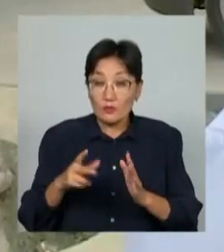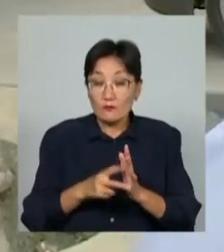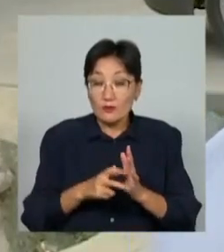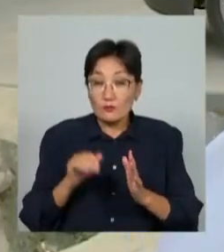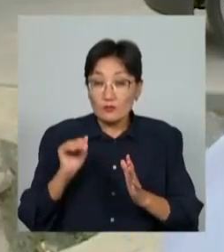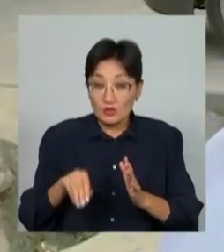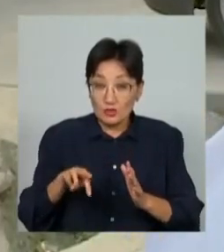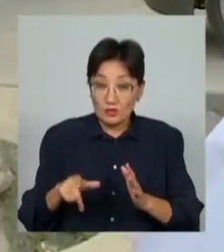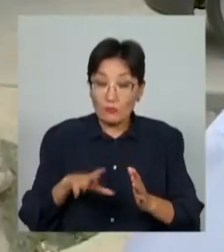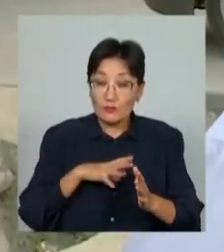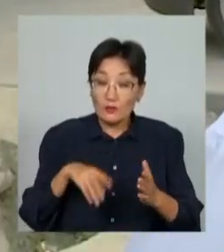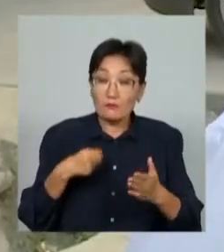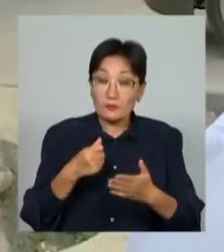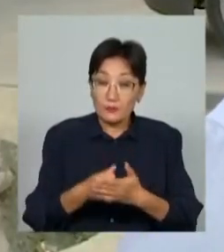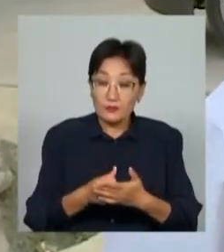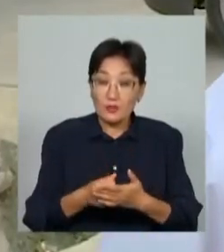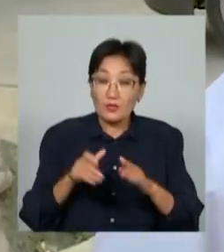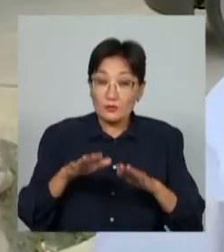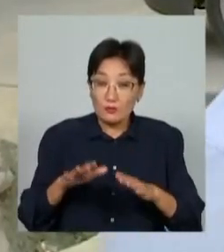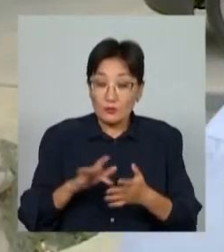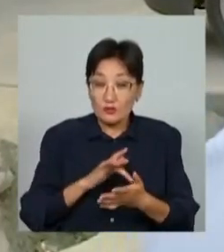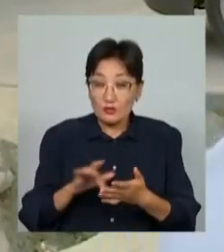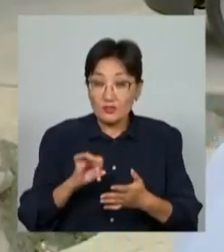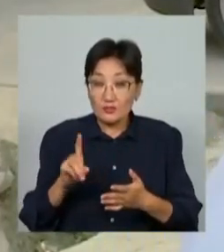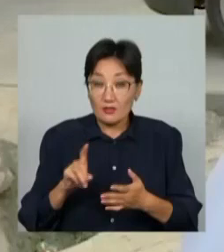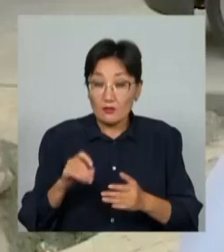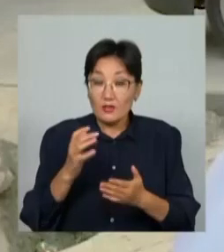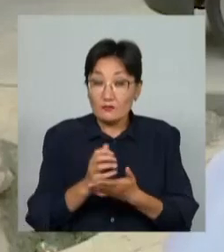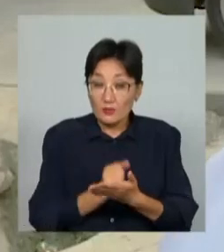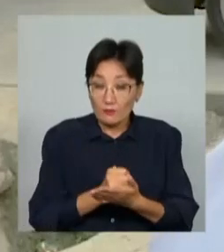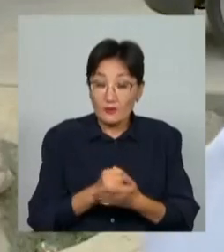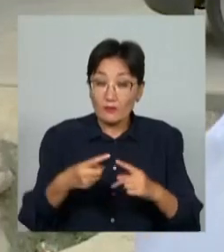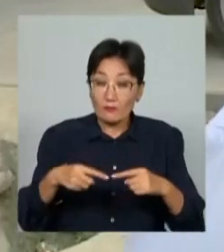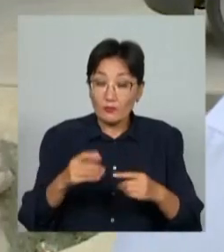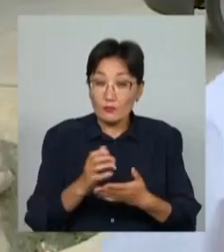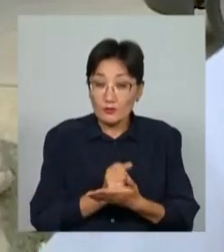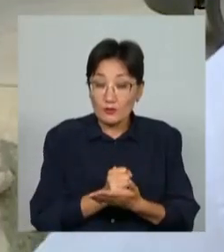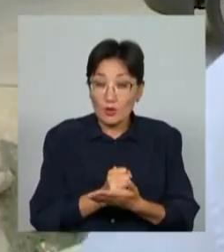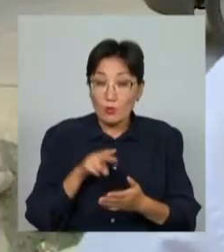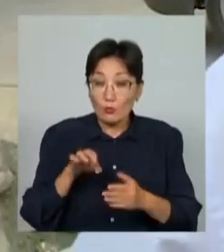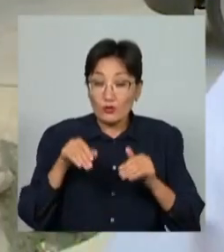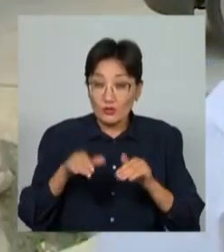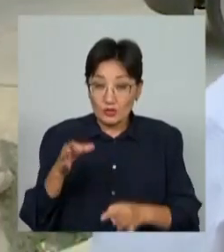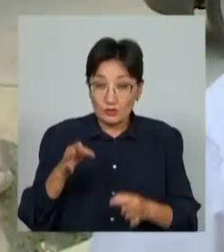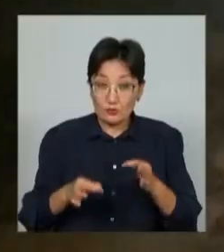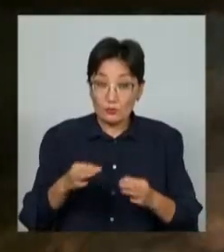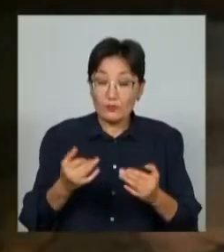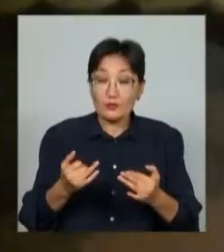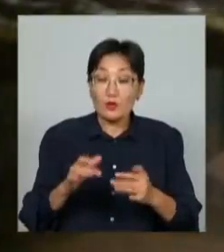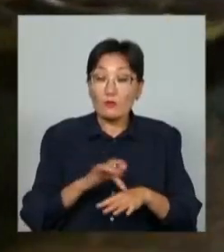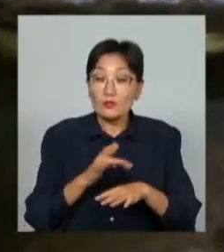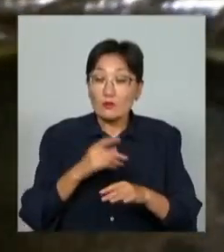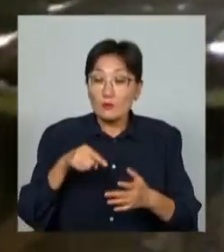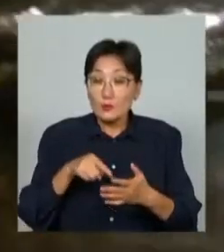тысяч тенге было выплачено с местного бюджета из резервного фонда по решению суда. Теперь